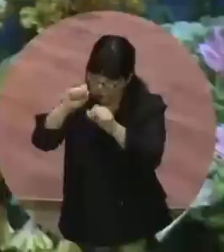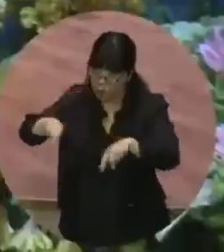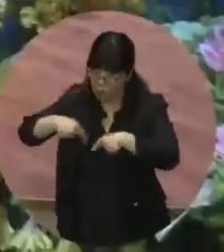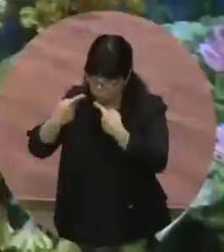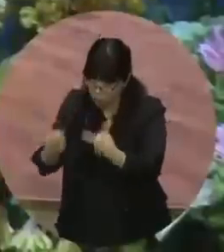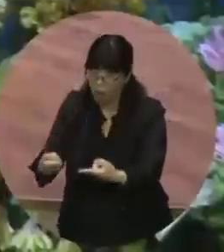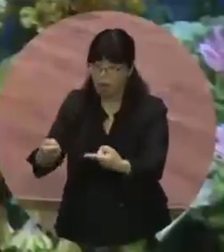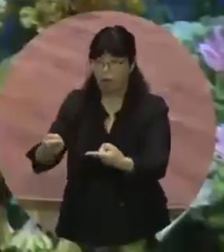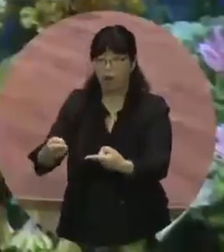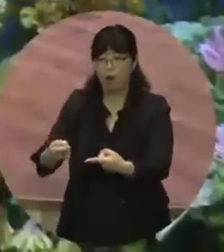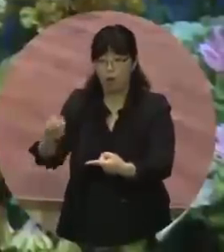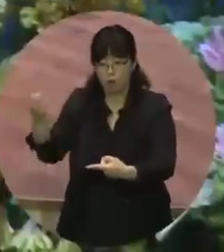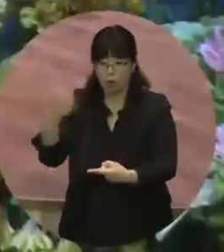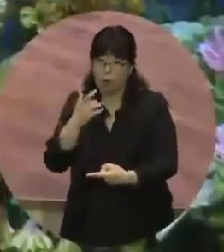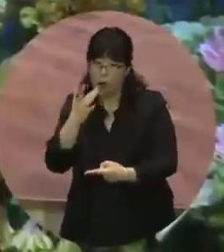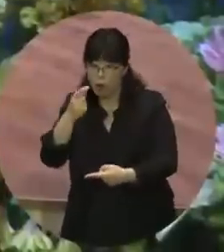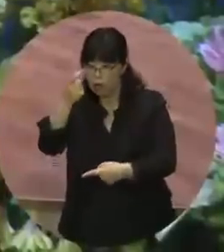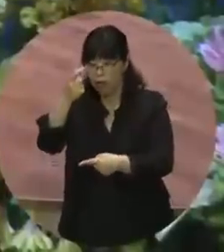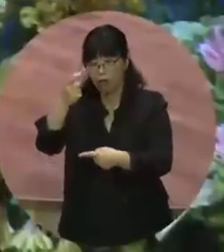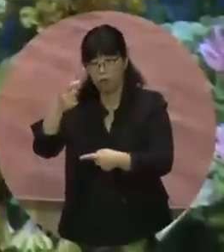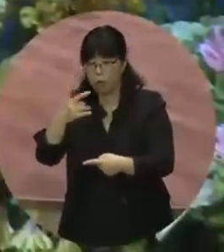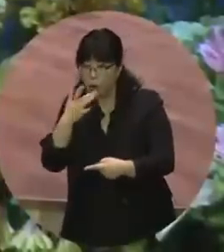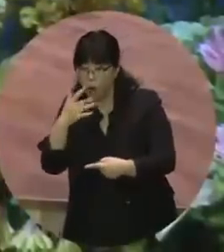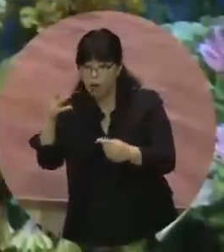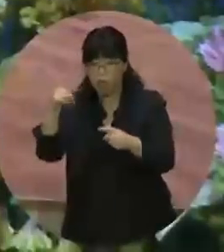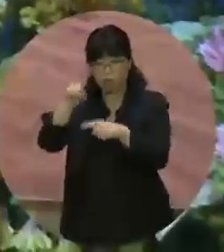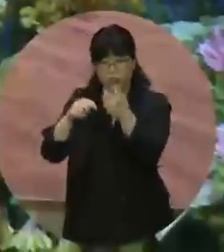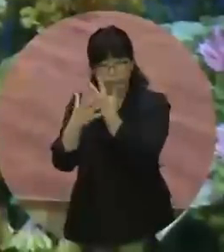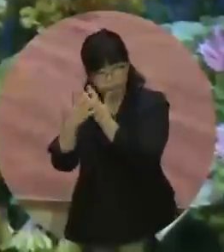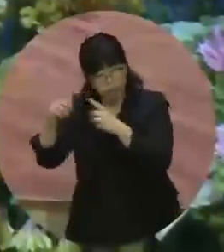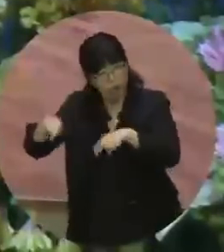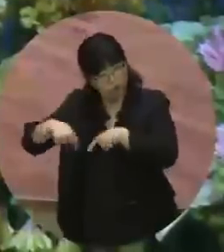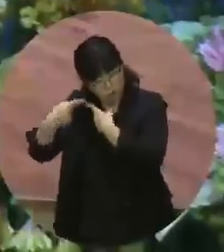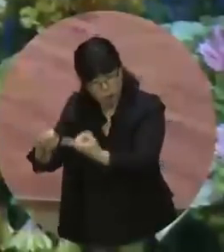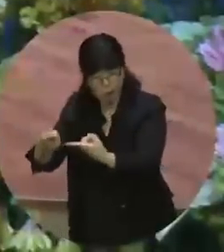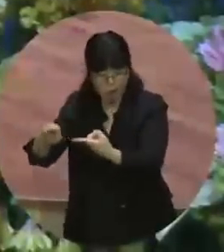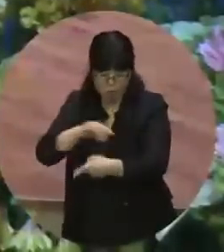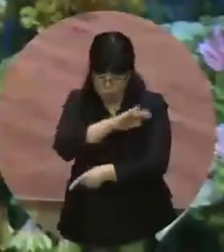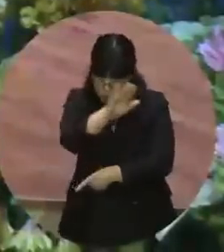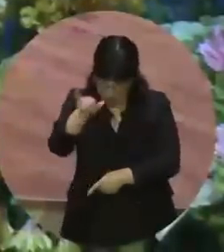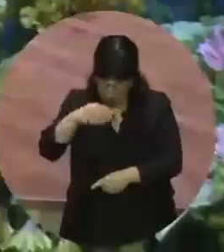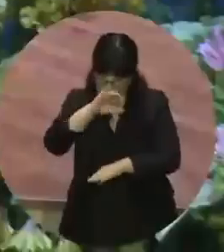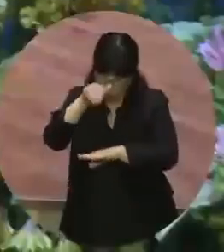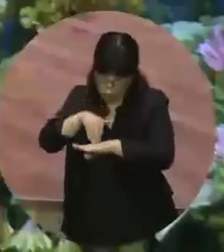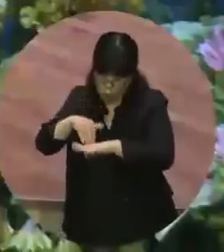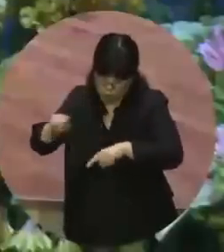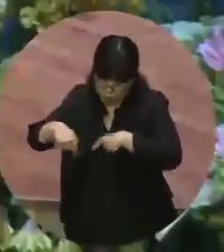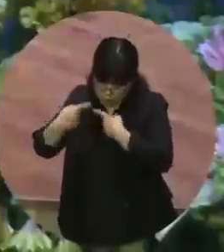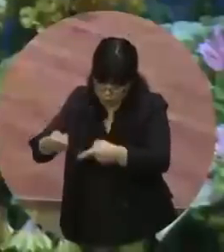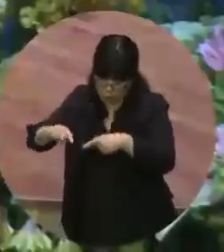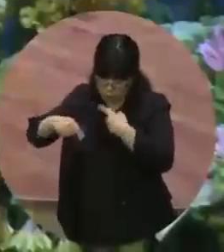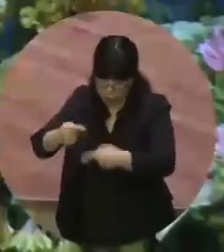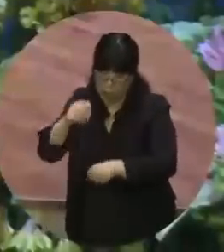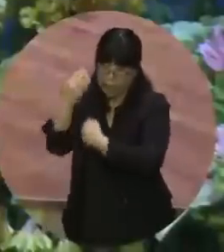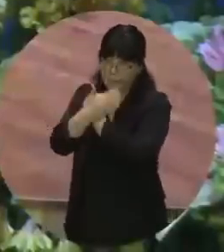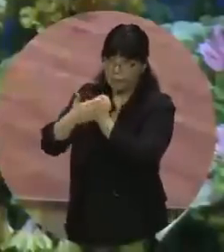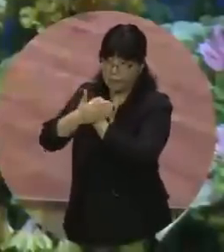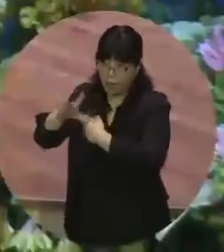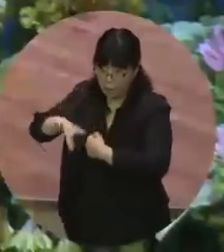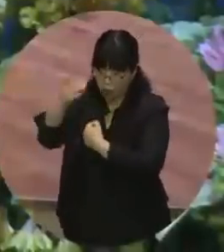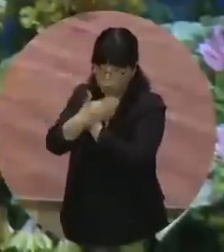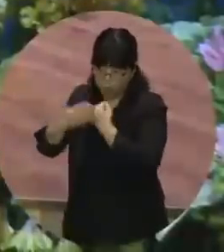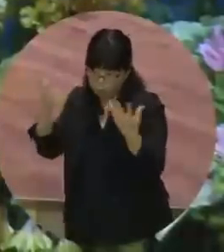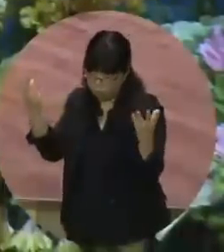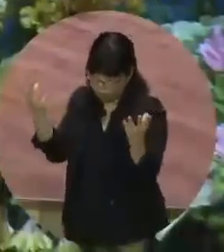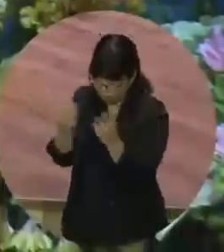충만 무능하기 때문에 우리는 한계가 있기 때문에 하나님 전능자 하나님 앞에 하나님 창조적 지혜를